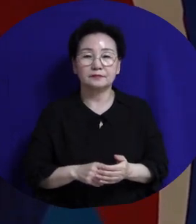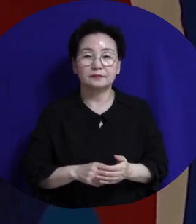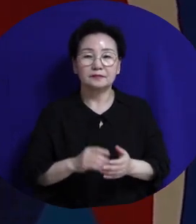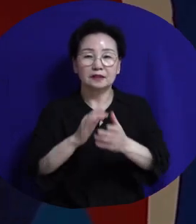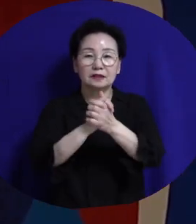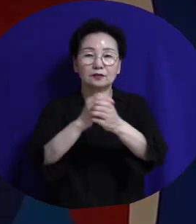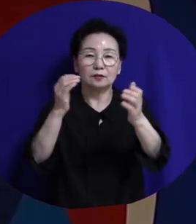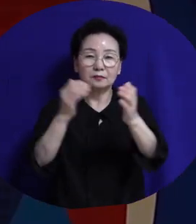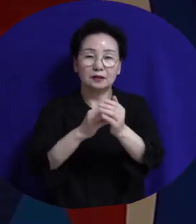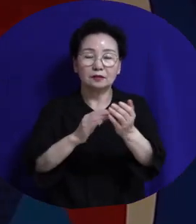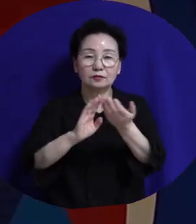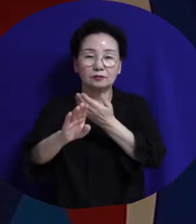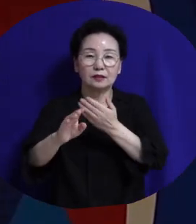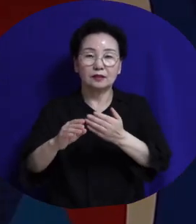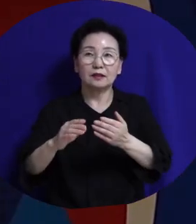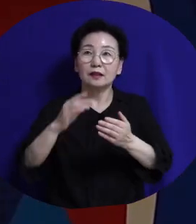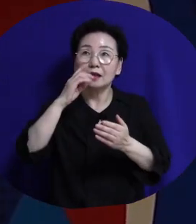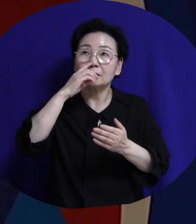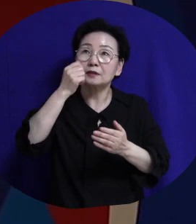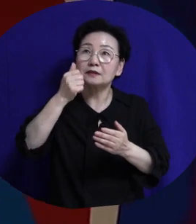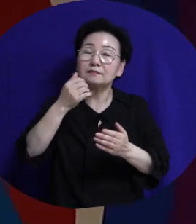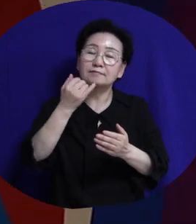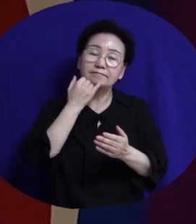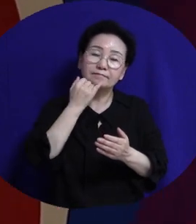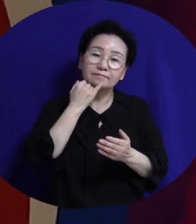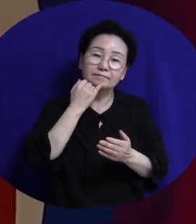기도 끝나고 난 다음에 오지. 괜찮아요.